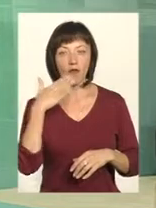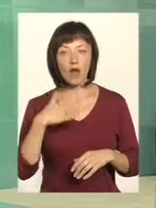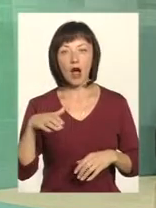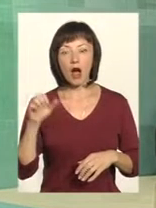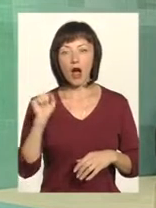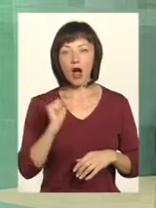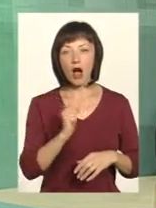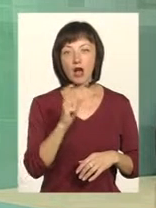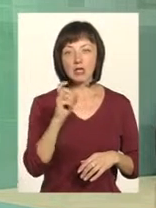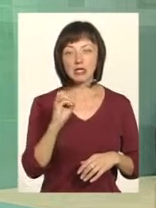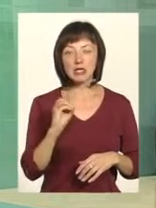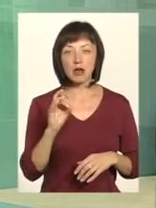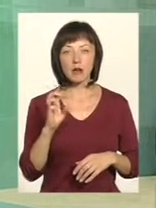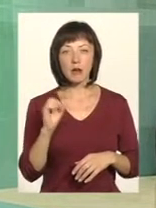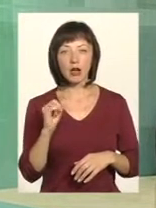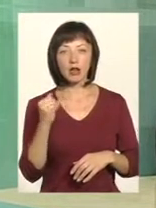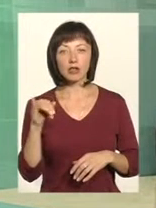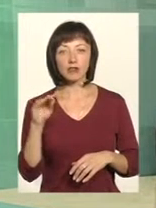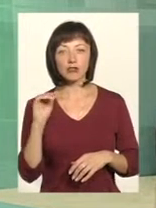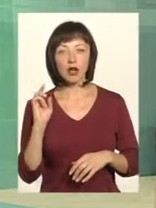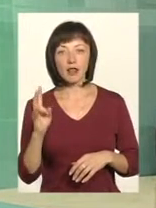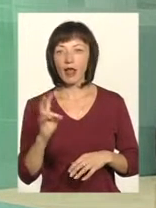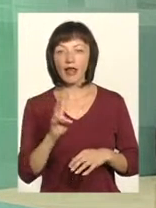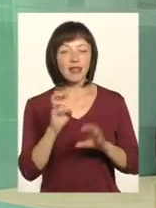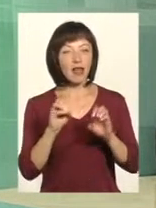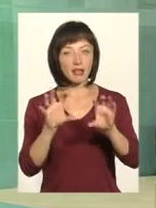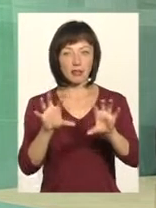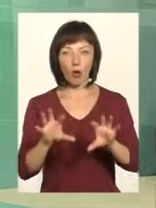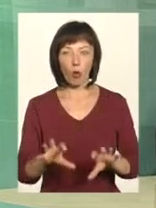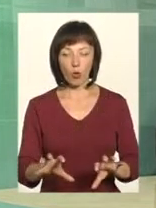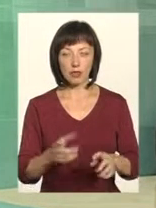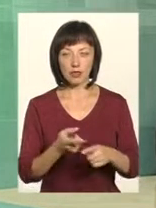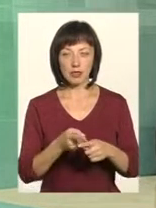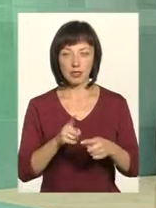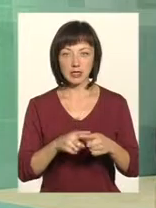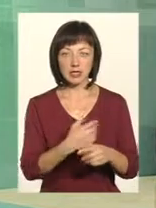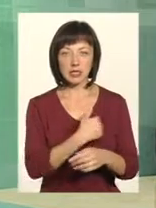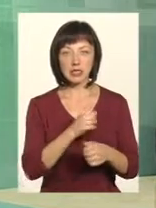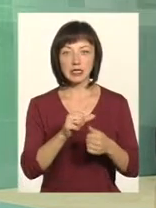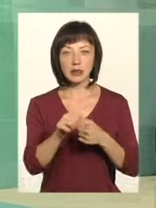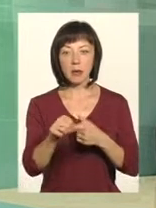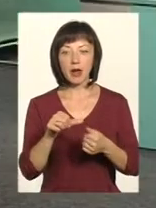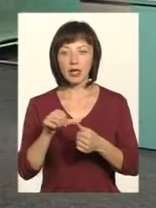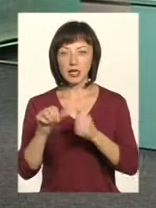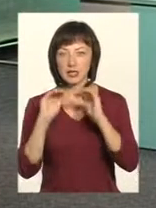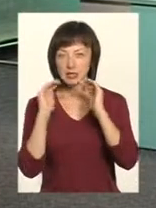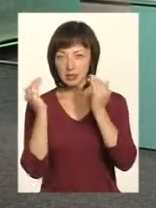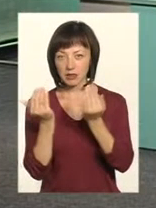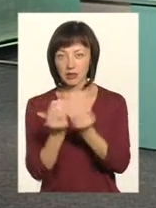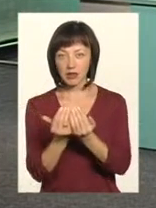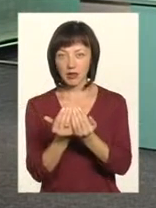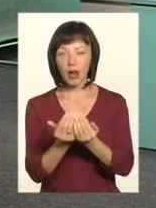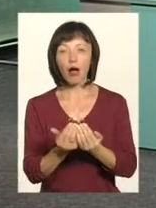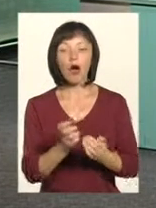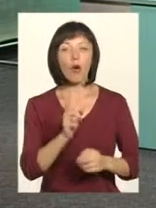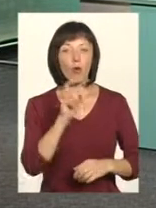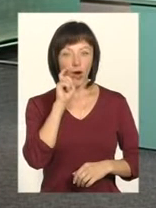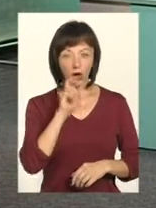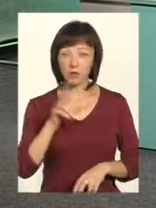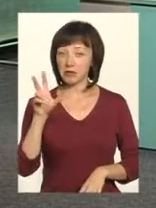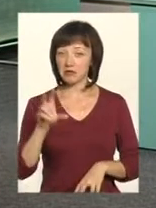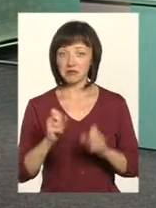Азербайджан, не легітимізували цих сепаратистських анклавів. Україна ж пішла на це і